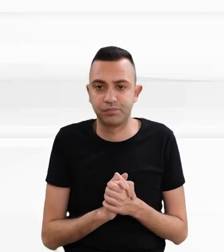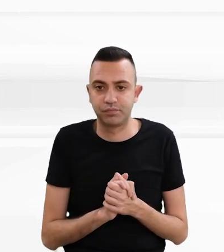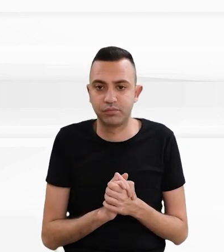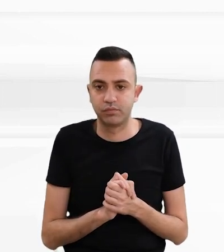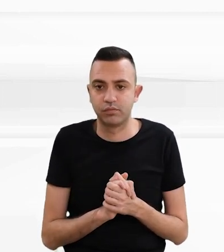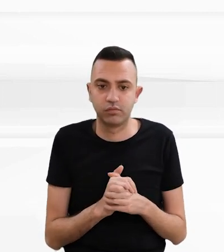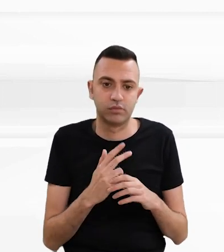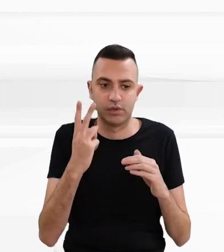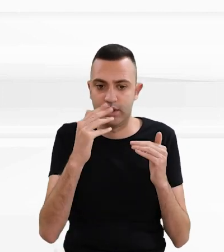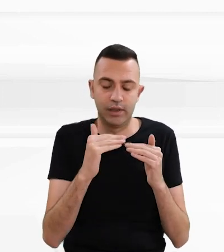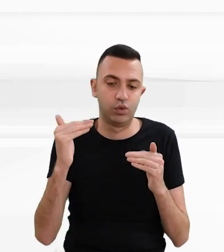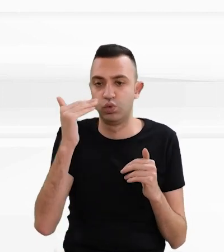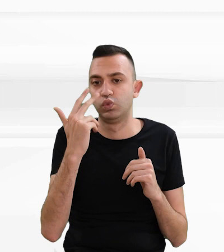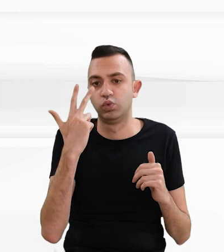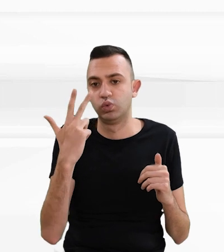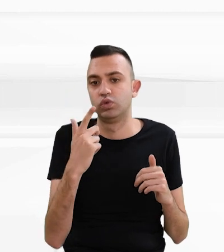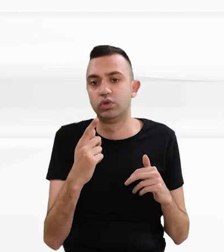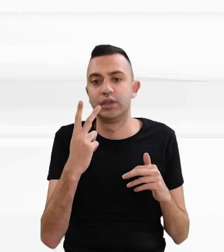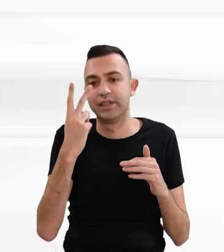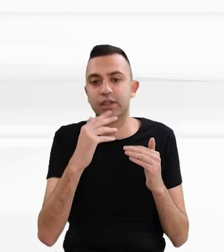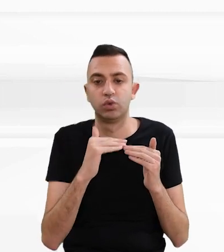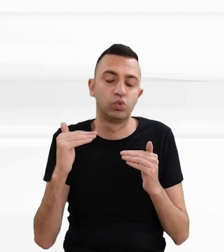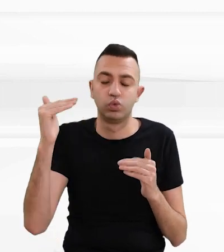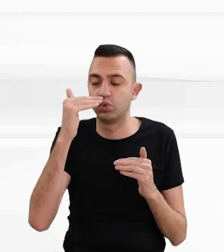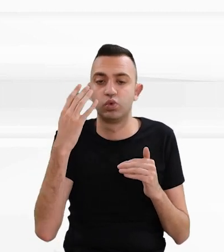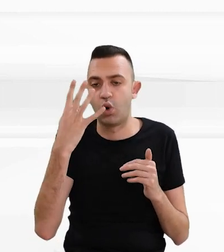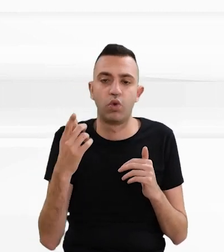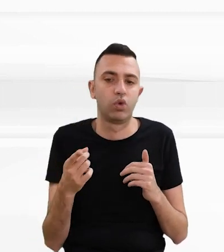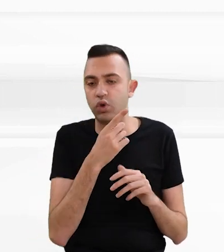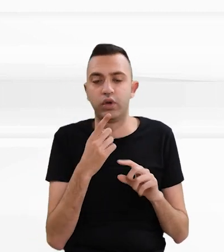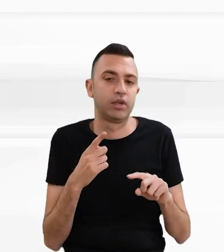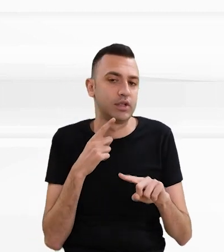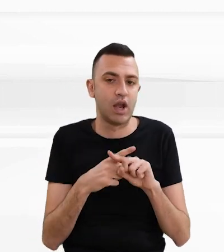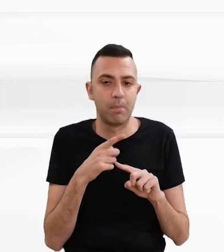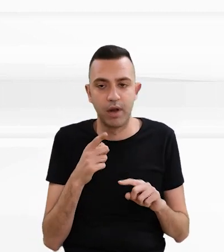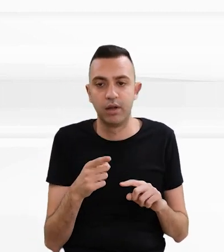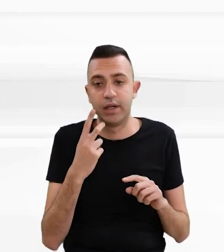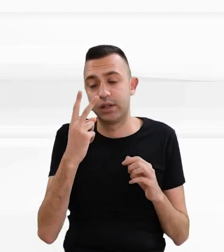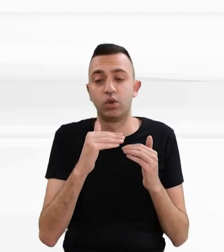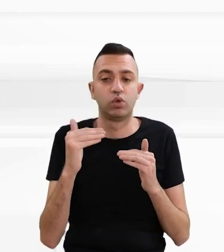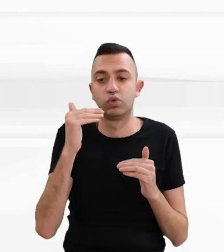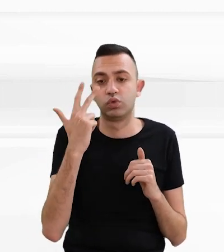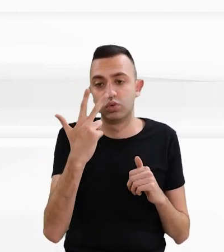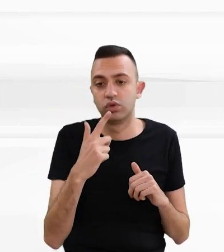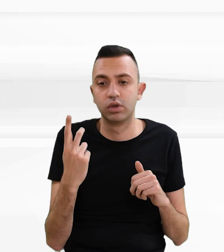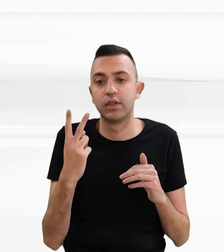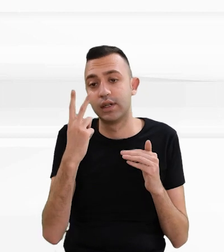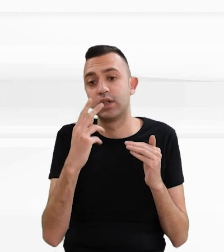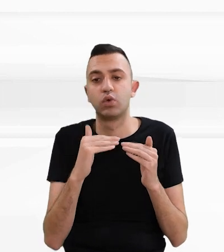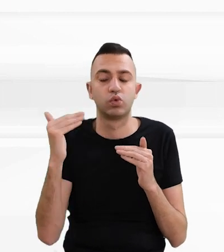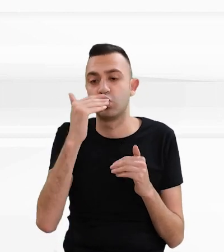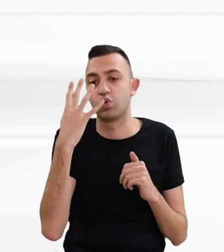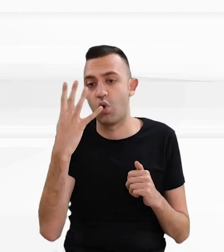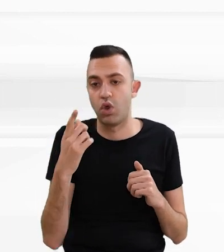mesela 23 Sen niye iki üstü dördü bunları çarpalım iki üç çarpı 2 üssü